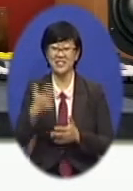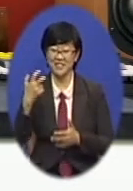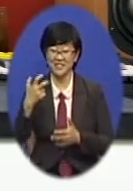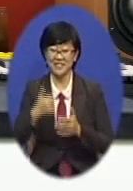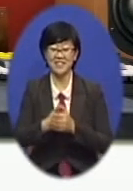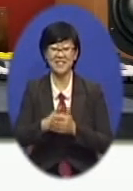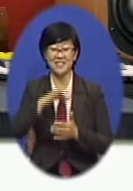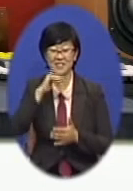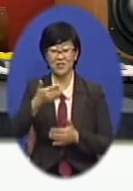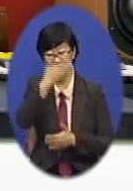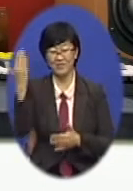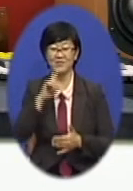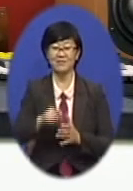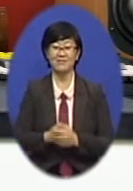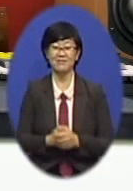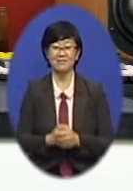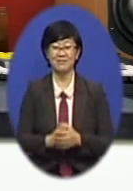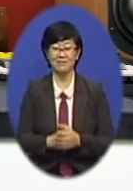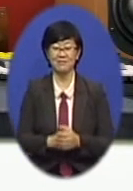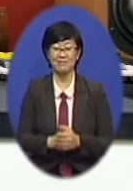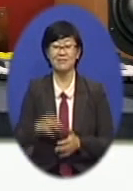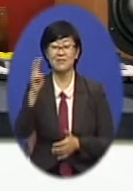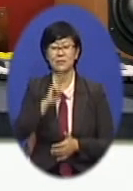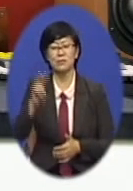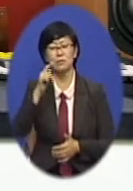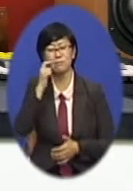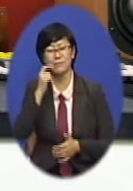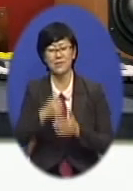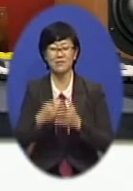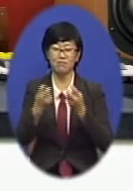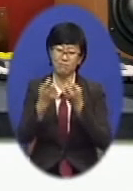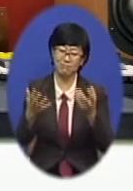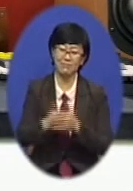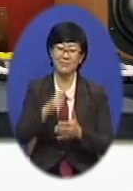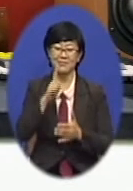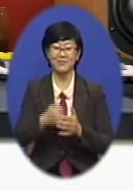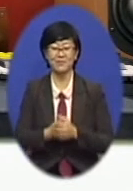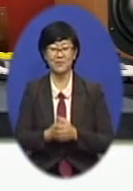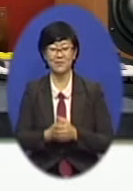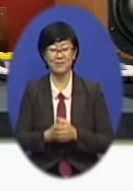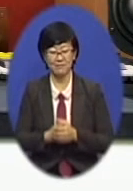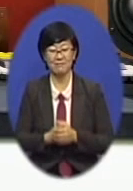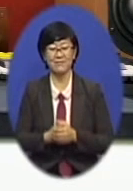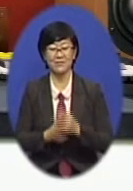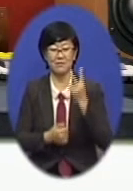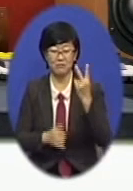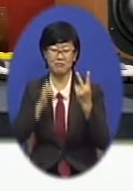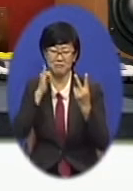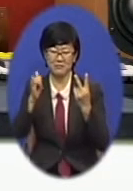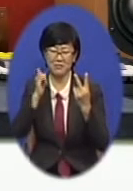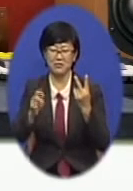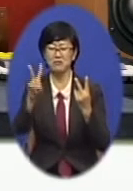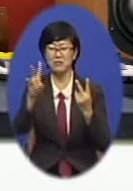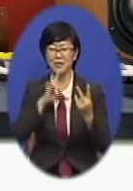70이면은 70대면은 청춘입니다. 청춘. 네. 그런 노래를 너무 못해가지고 나 아는 사람은 또 불러줄 사람이 없어. 딱 두 군데 다 전화했어요.